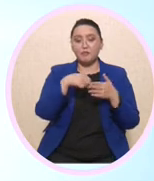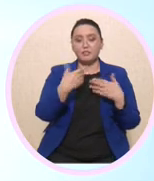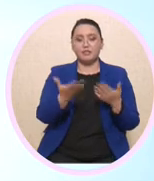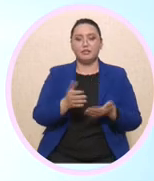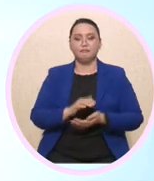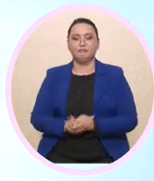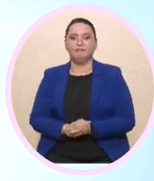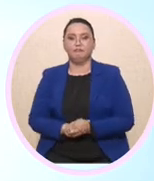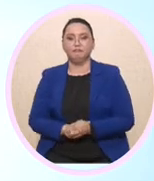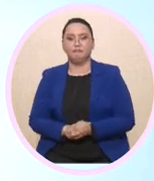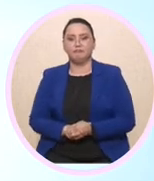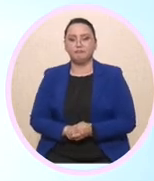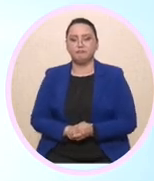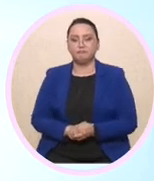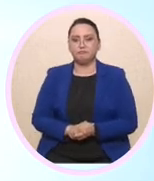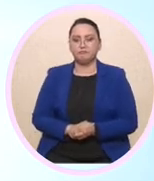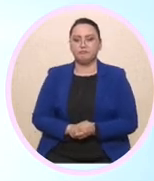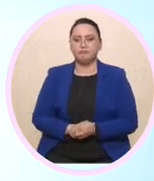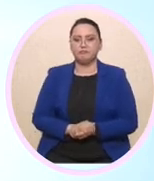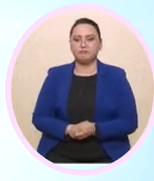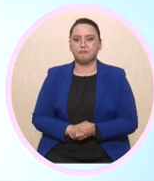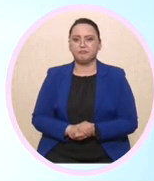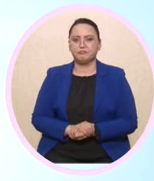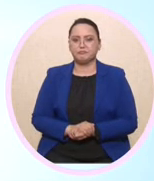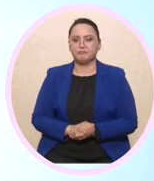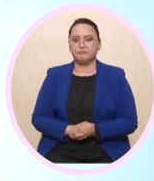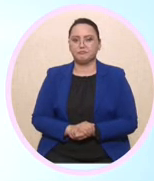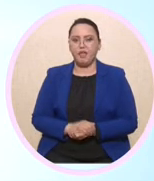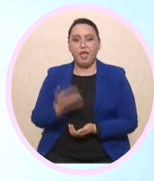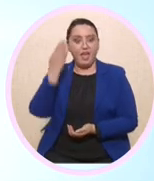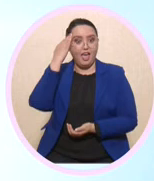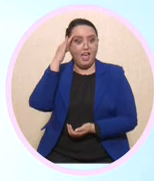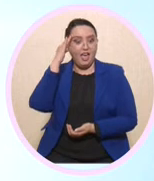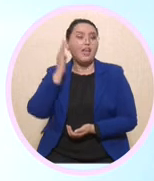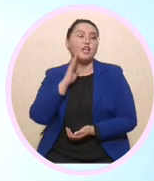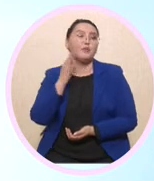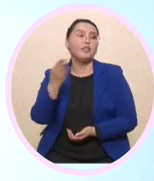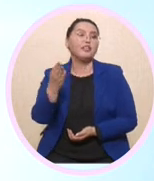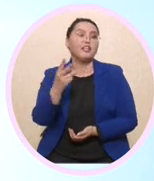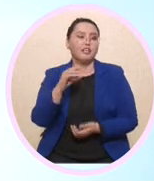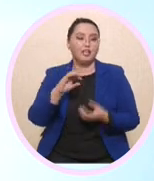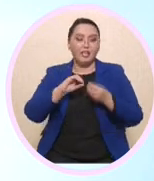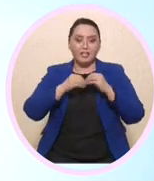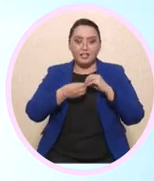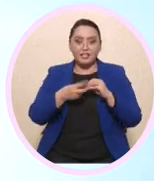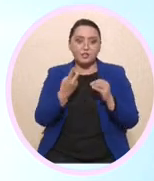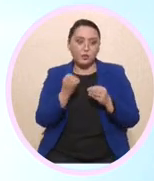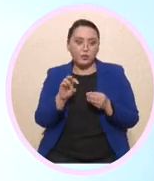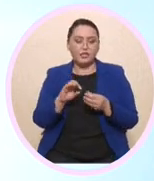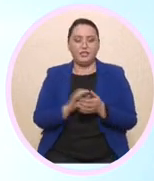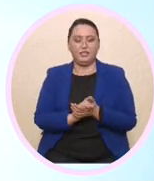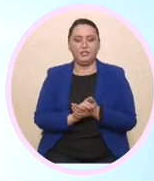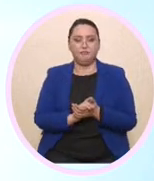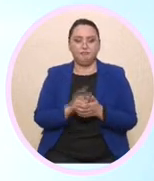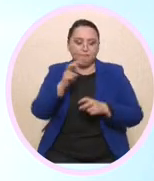За одоо эмгний хийсэн үйлийг шинжлэх хүүхдүүдээ. Эмгний хийсэн үйл. Жирэмсэн бүсгүүд ширдэг